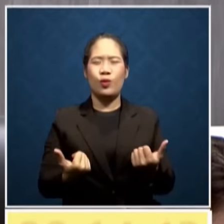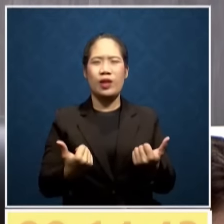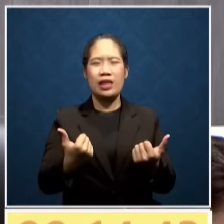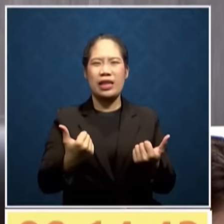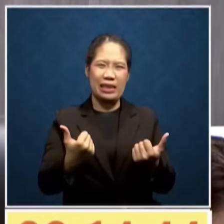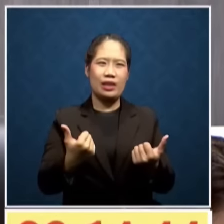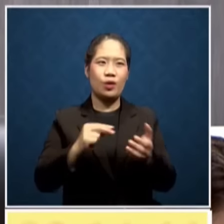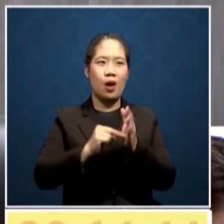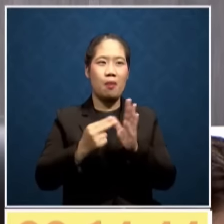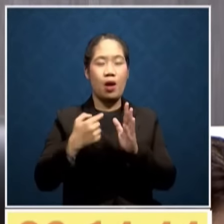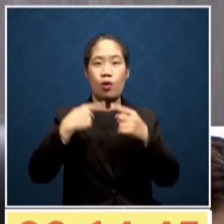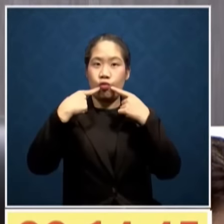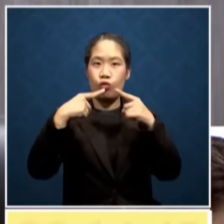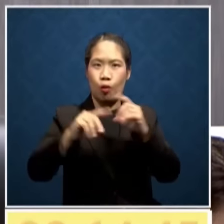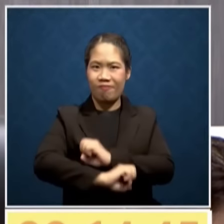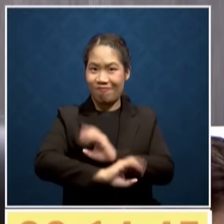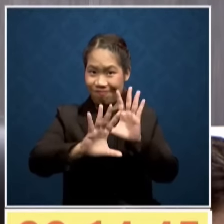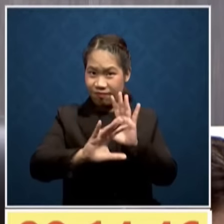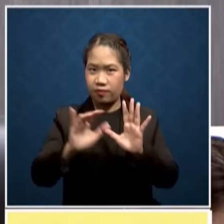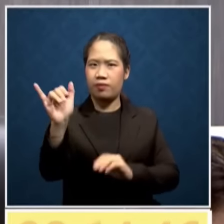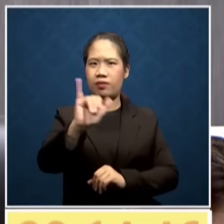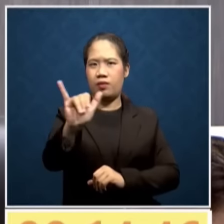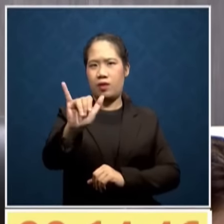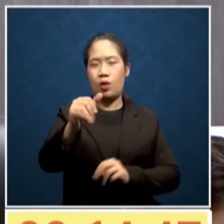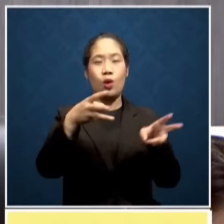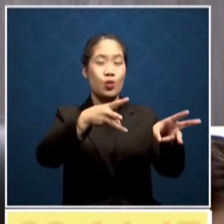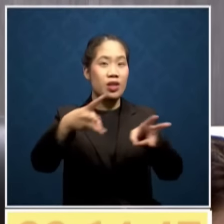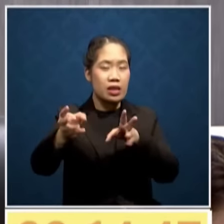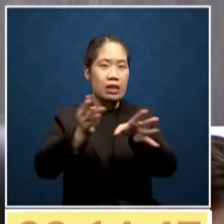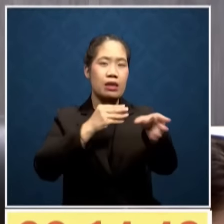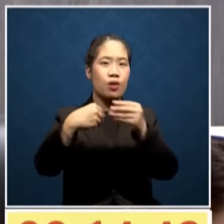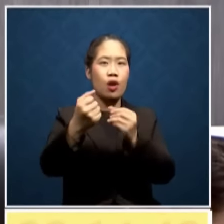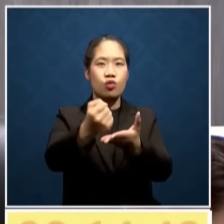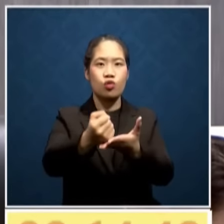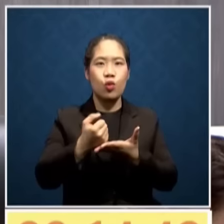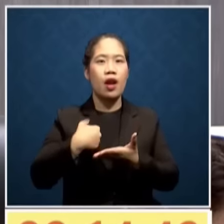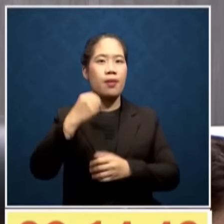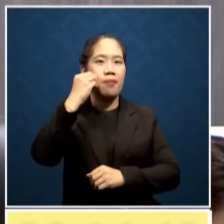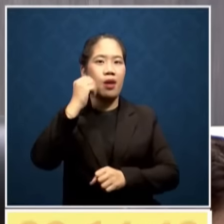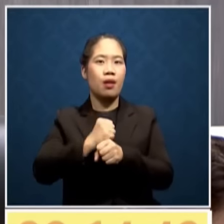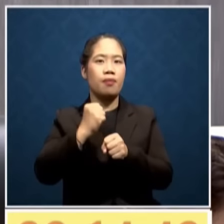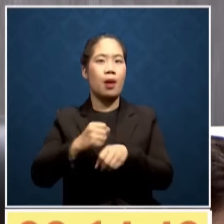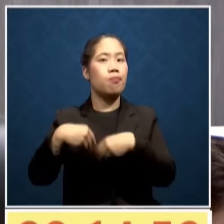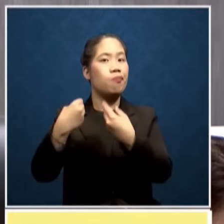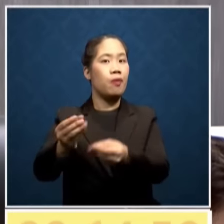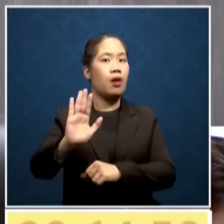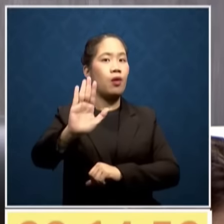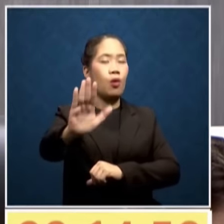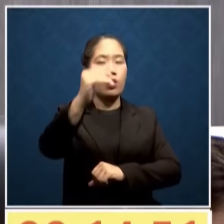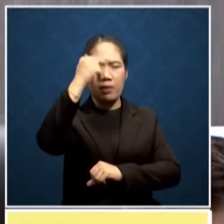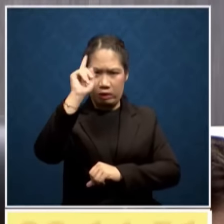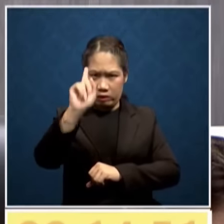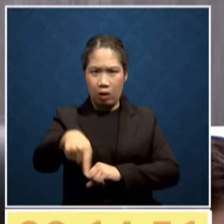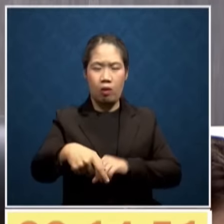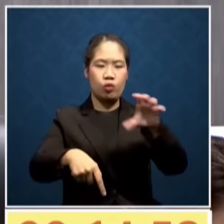ท่านยังค้างคำตอบอันนี้นะคะในเรื่องของการเยียวยาก็ให้เป็นการบ้านของท่านค่ะว่าให้ท่านไปบูรณาการ